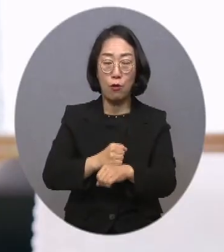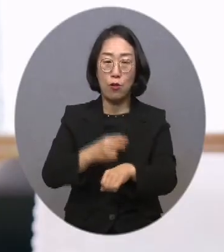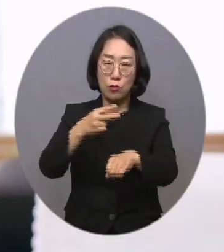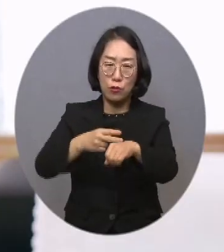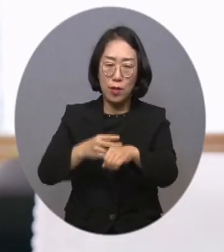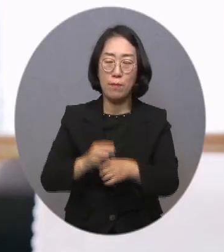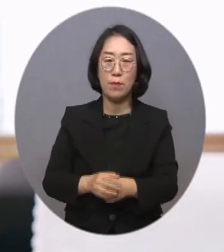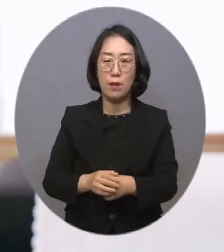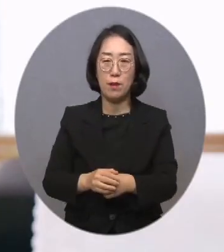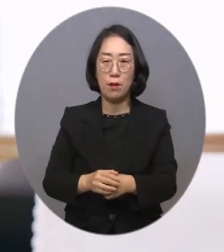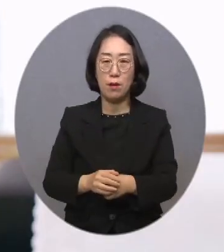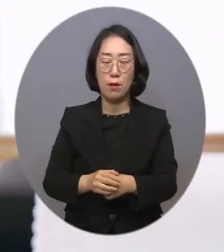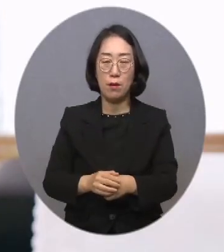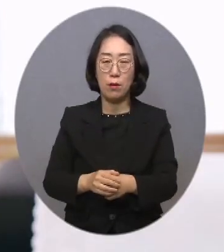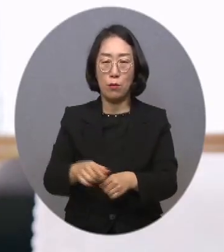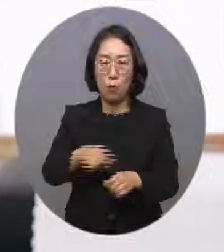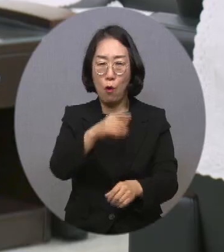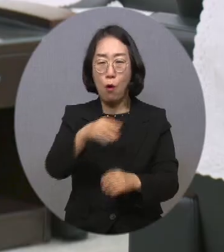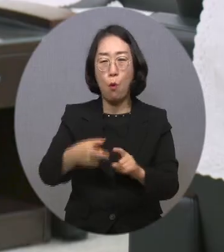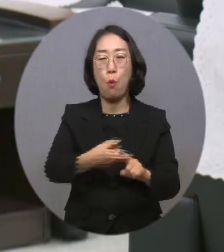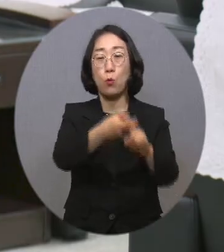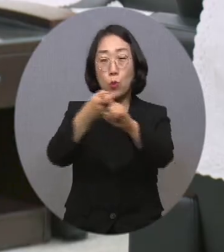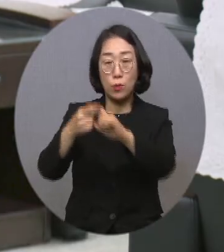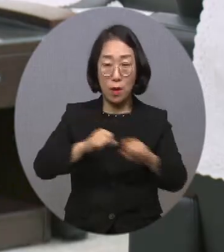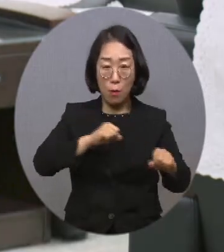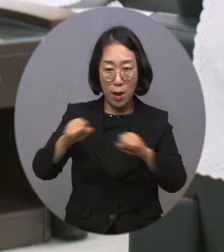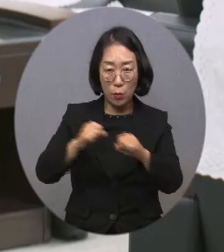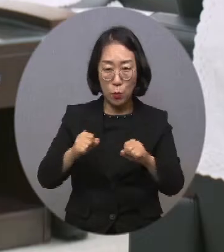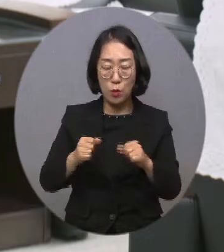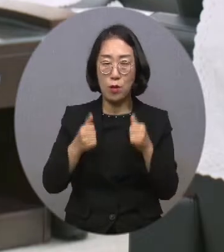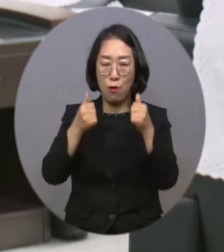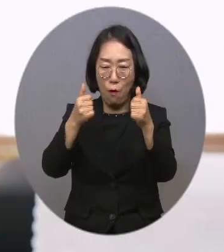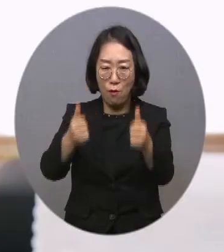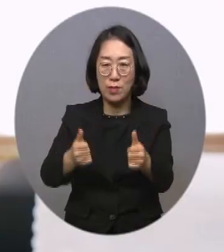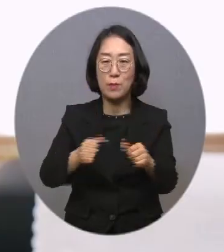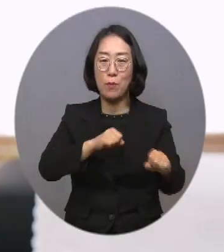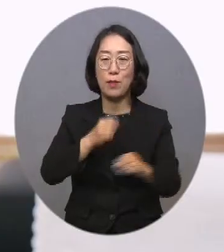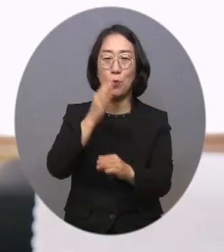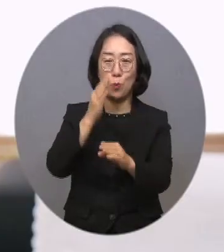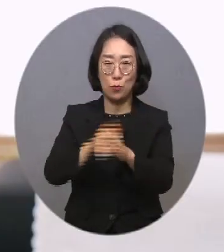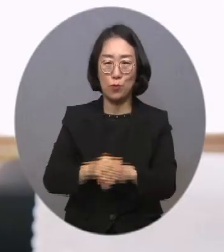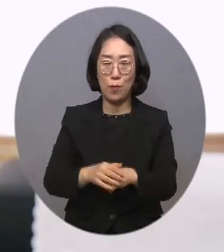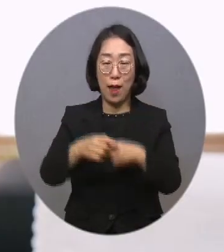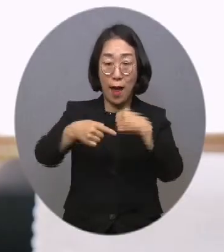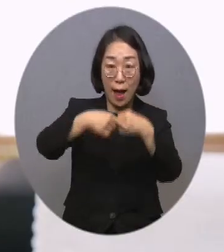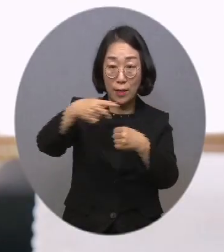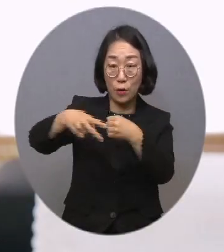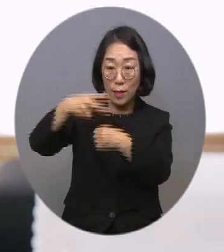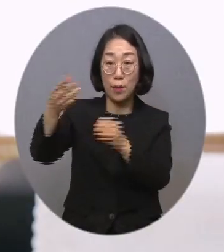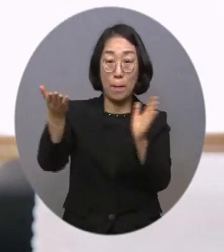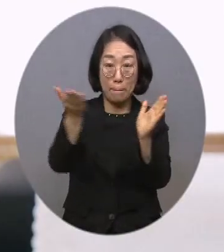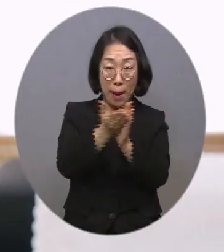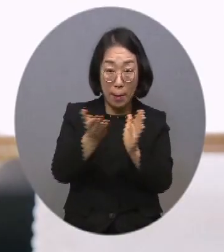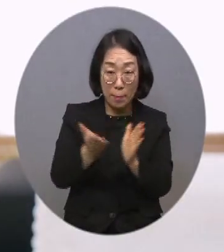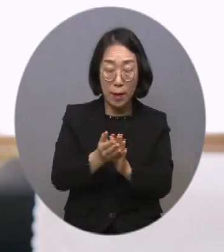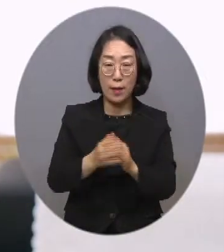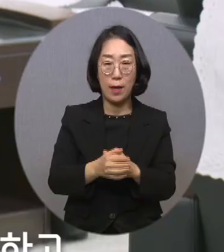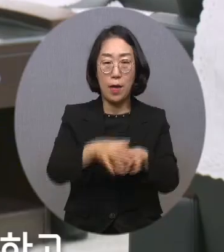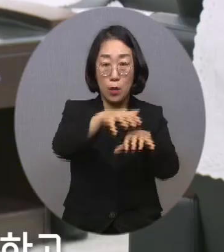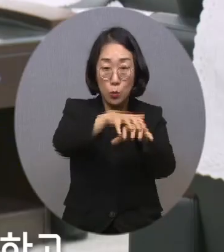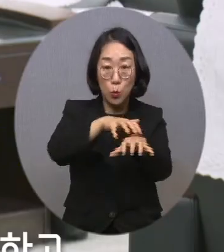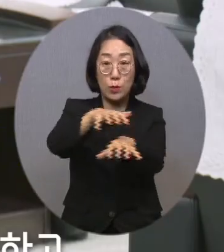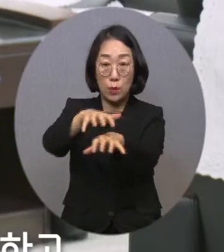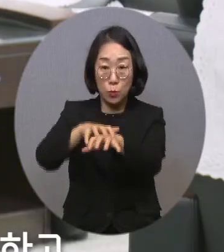교사들의 전문적 학습 공동체 활동이 매우 활발하게 이루어지고 있습니다. 학년별로 전문적 학습 공동체를